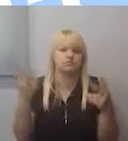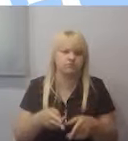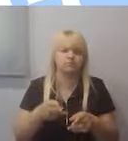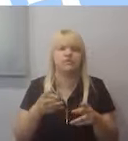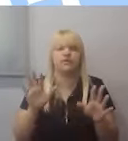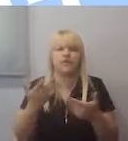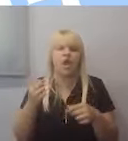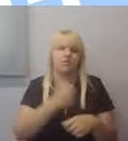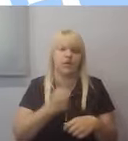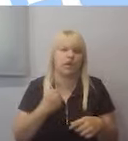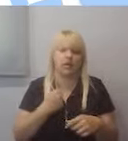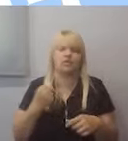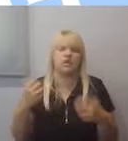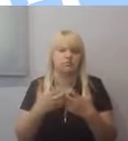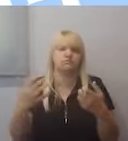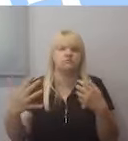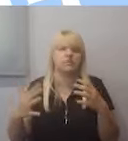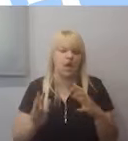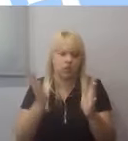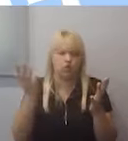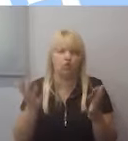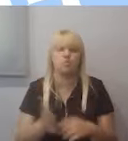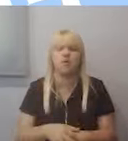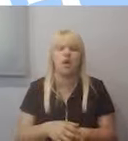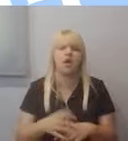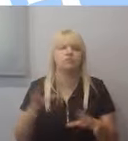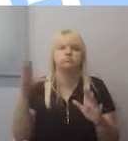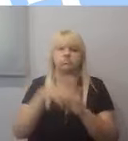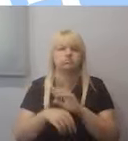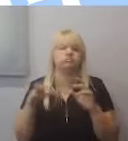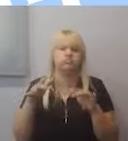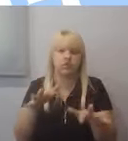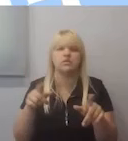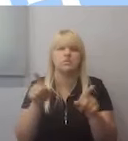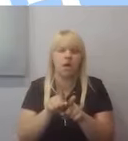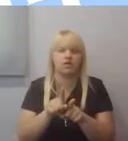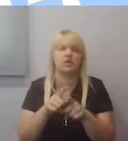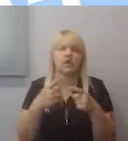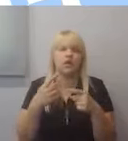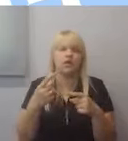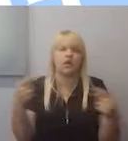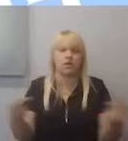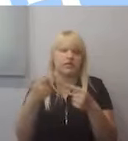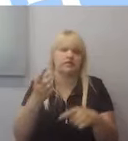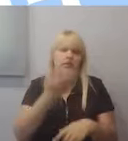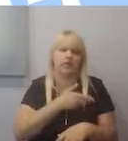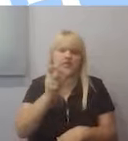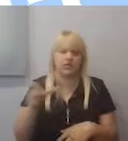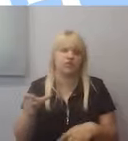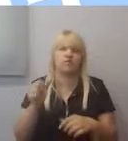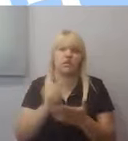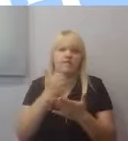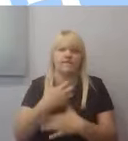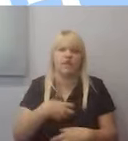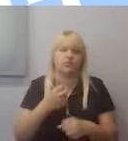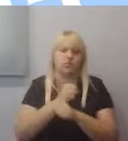gadījumā iekļaujot pasākumus kas attiecas uz iedzīvotāju pamatvajadzību nodrošināšanu pamatvajadzības